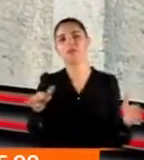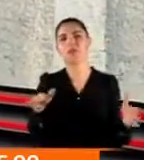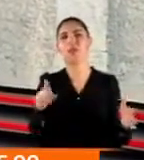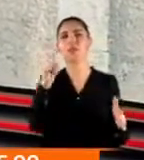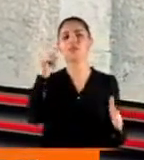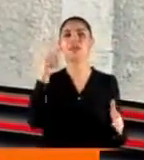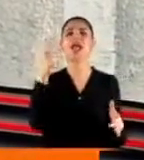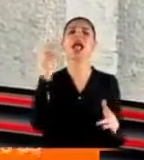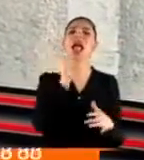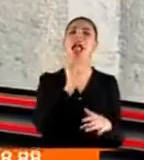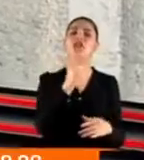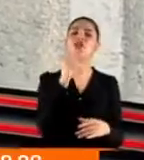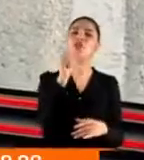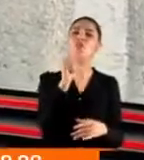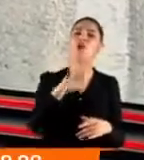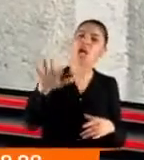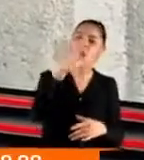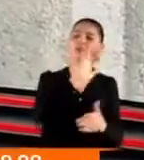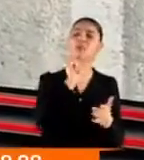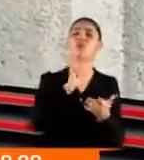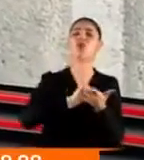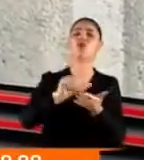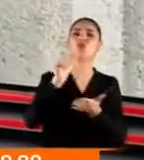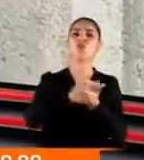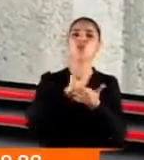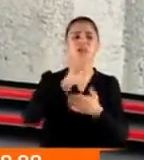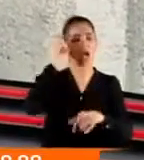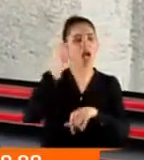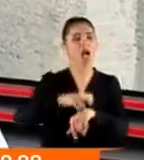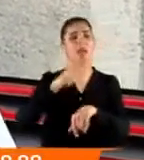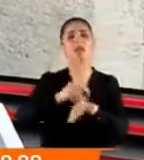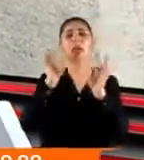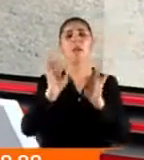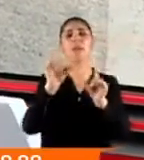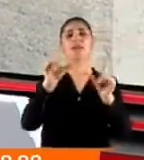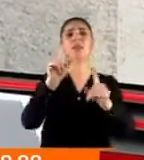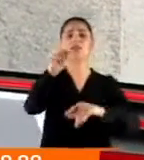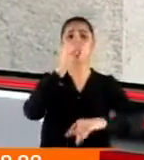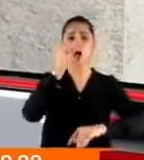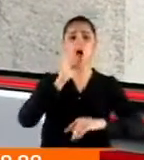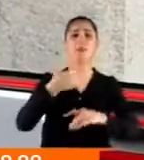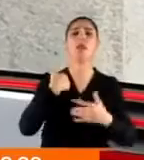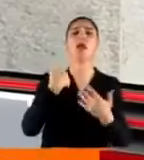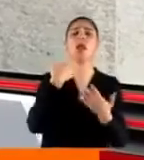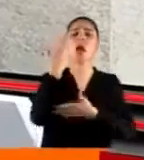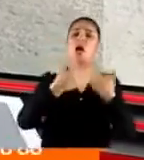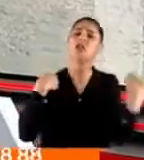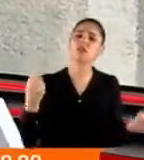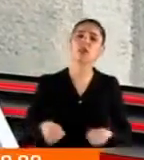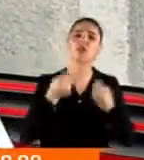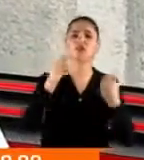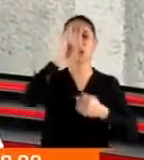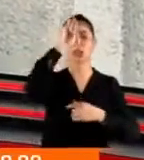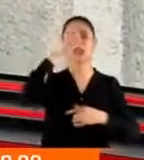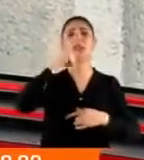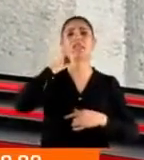öz eleştiri bu aslında tüm medyaya, hepimize. Ama hatırlatmamız gerekiyor sürekli. Böyle haberlerle hatırlatmaya gayret ediyoruz.